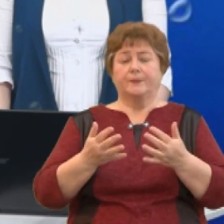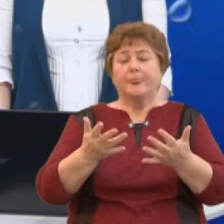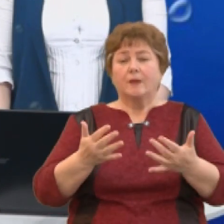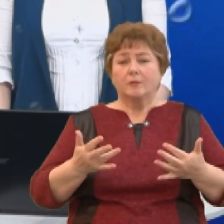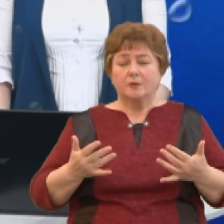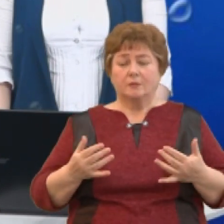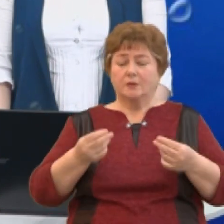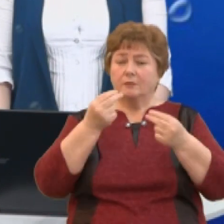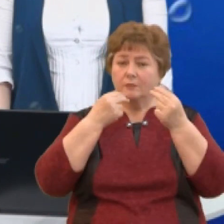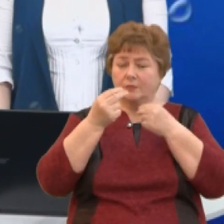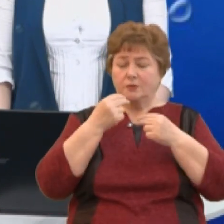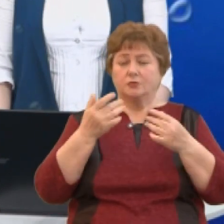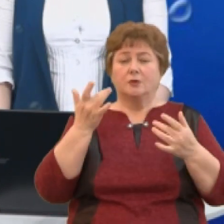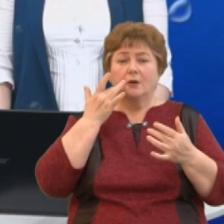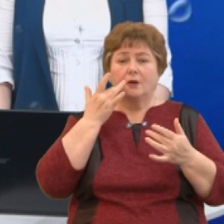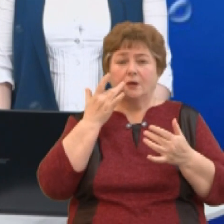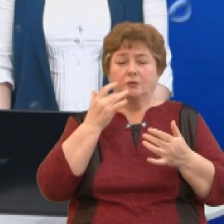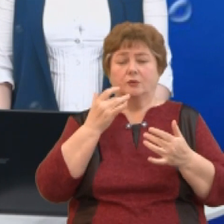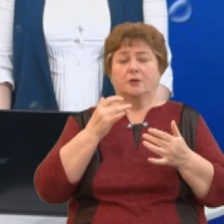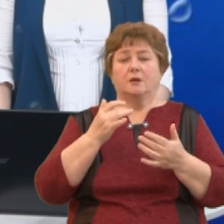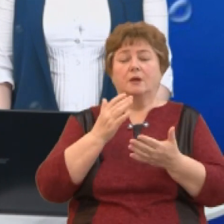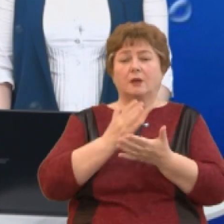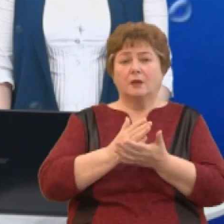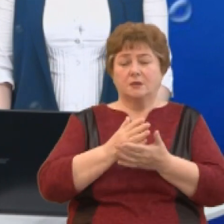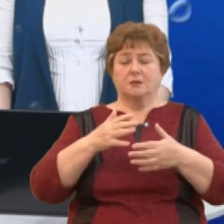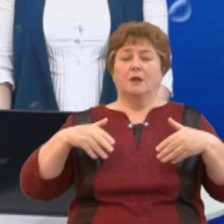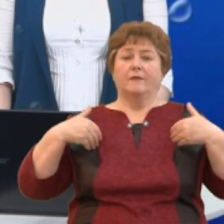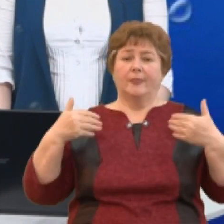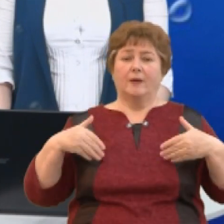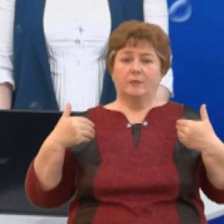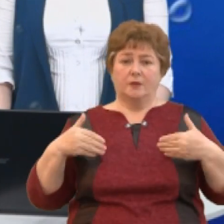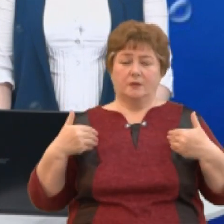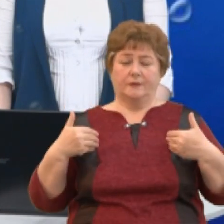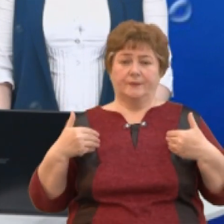употреблять такую пищу, которая содержит витамины,